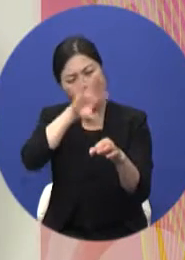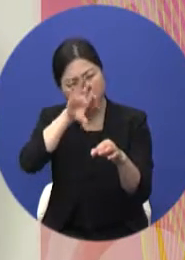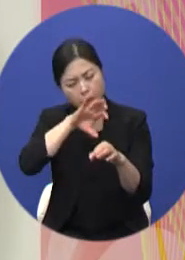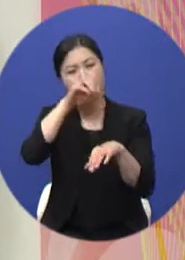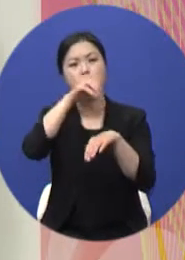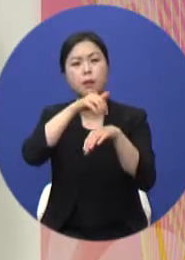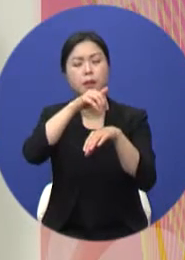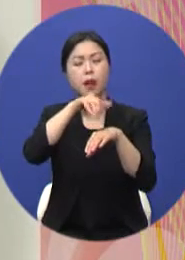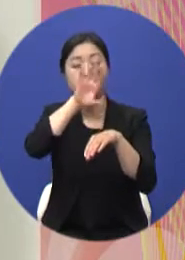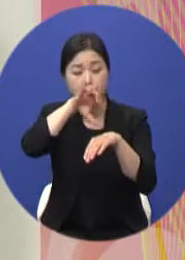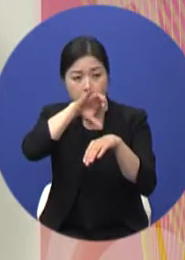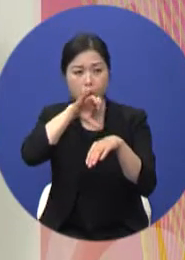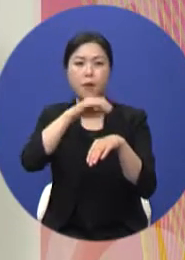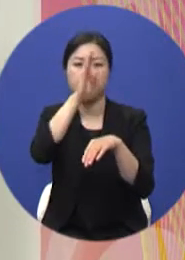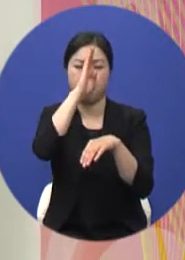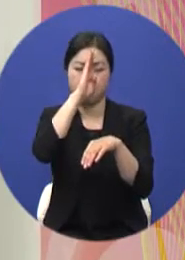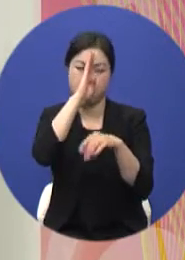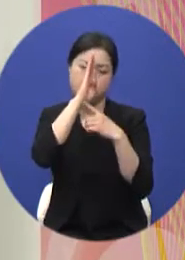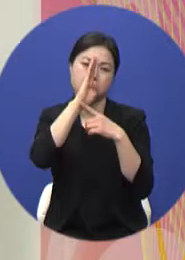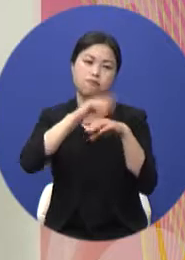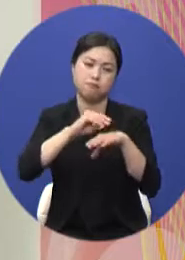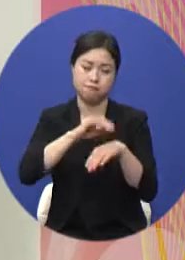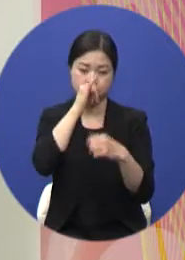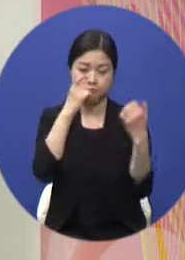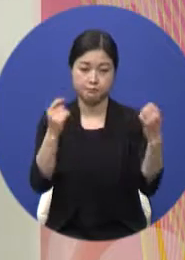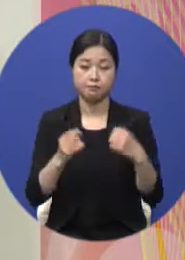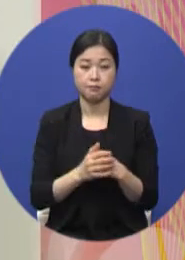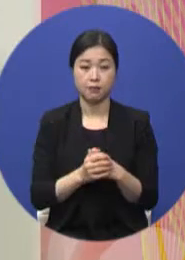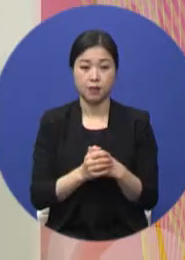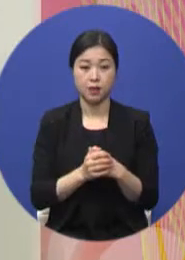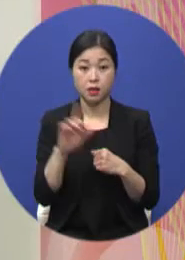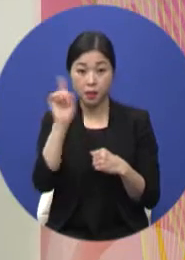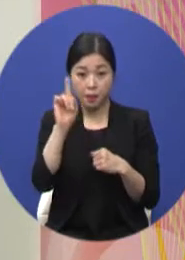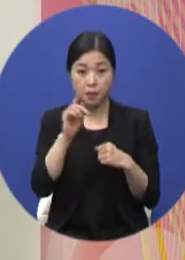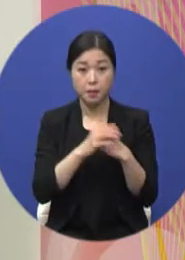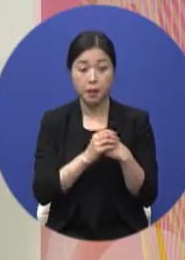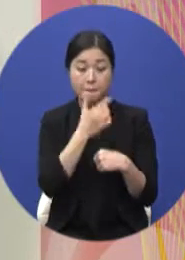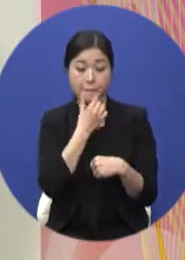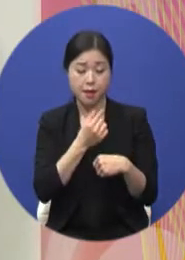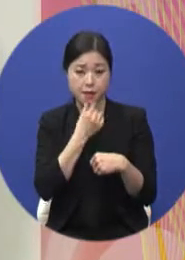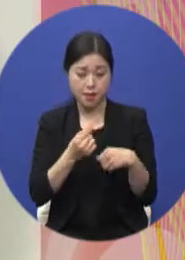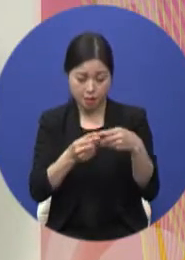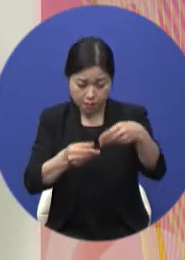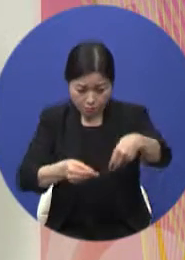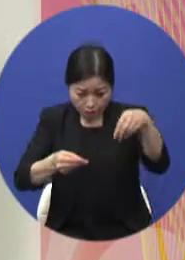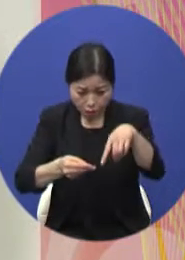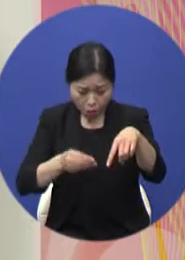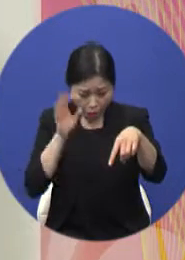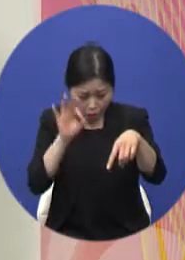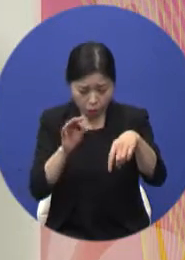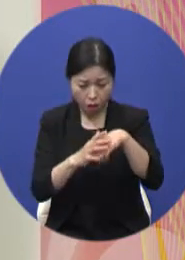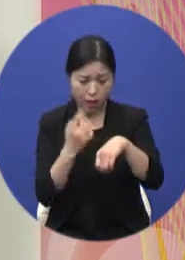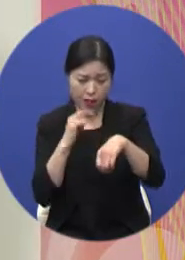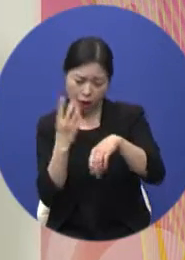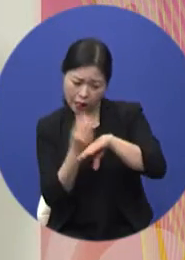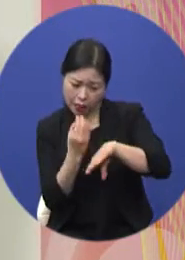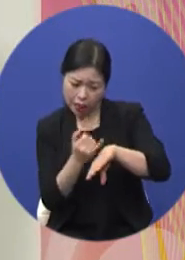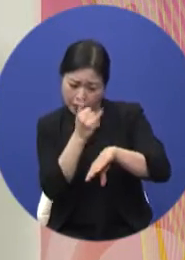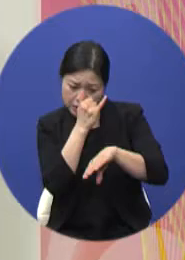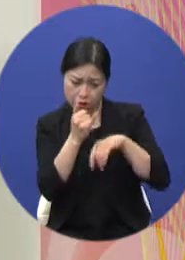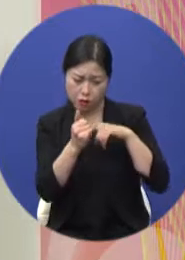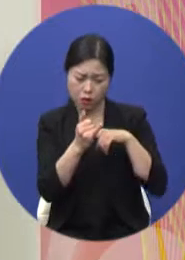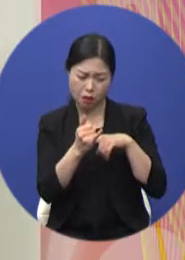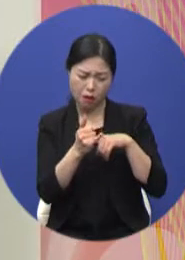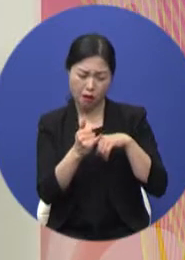그래서 이제 그 질염의 증상은 대개 팬티가 노랗게 묻거나 가렵거나 밑에 외음부가 가렵거나